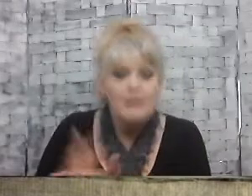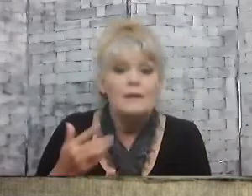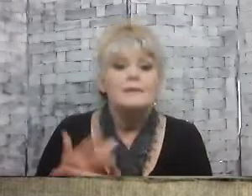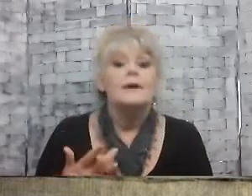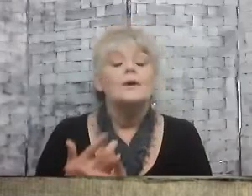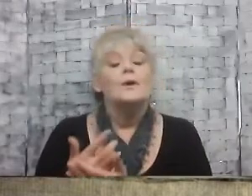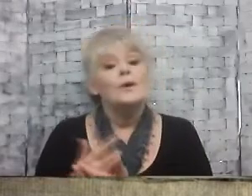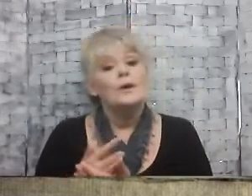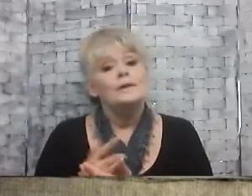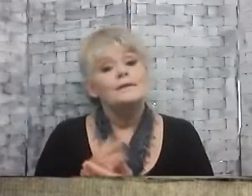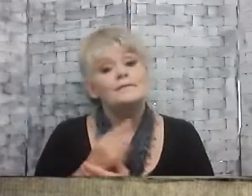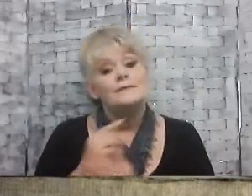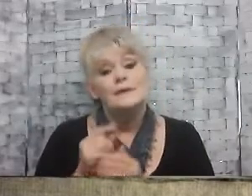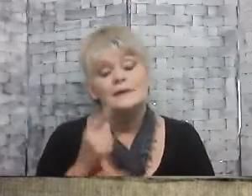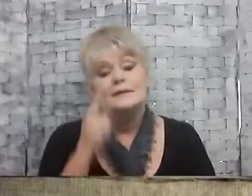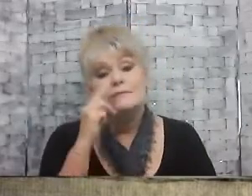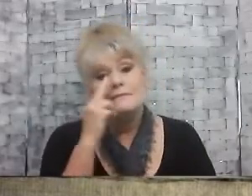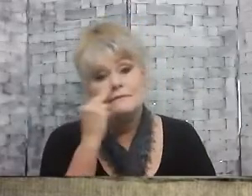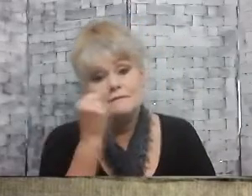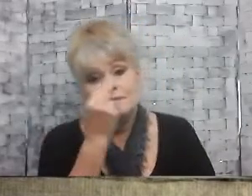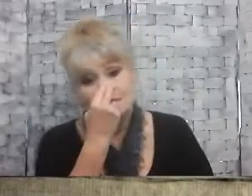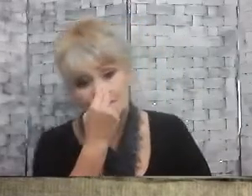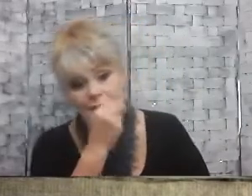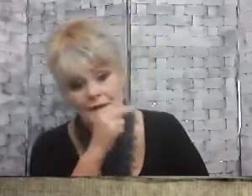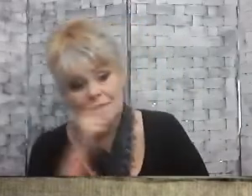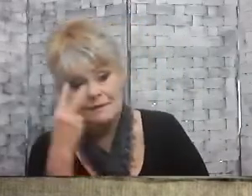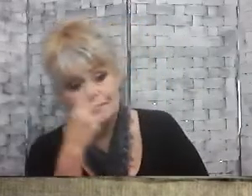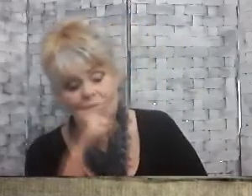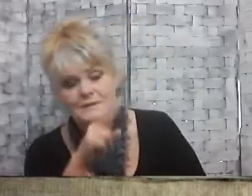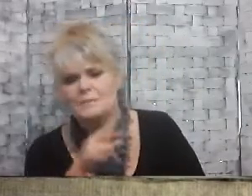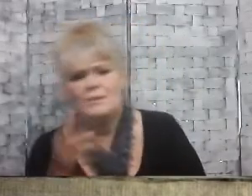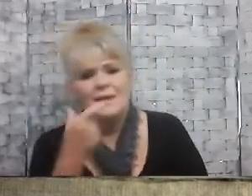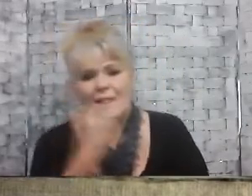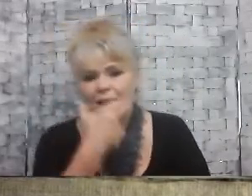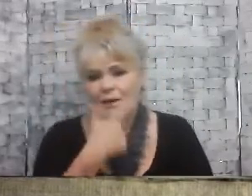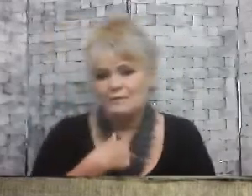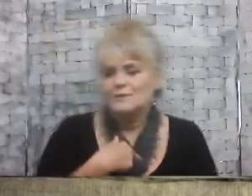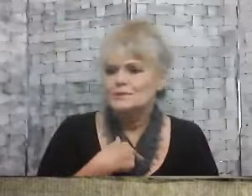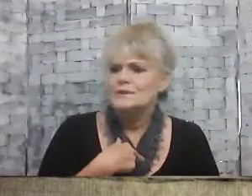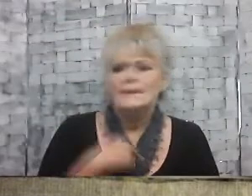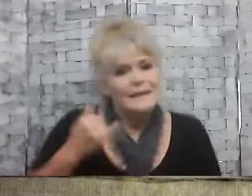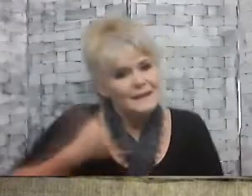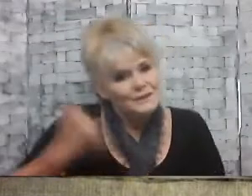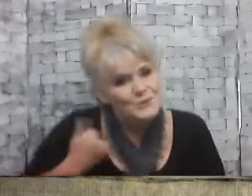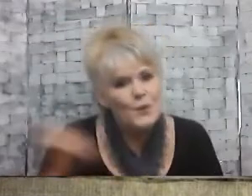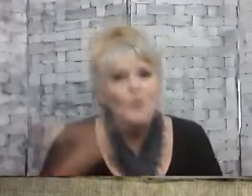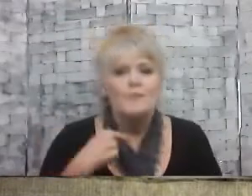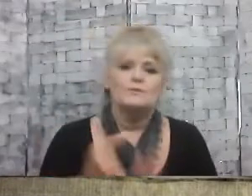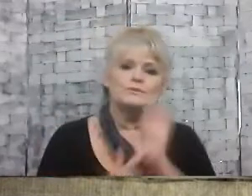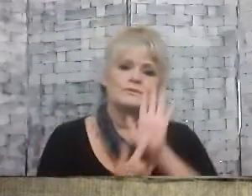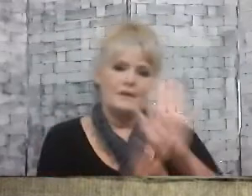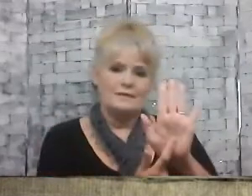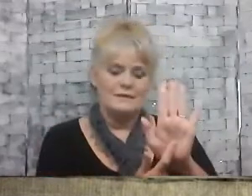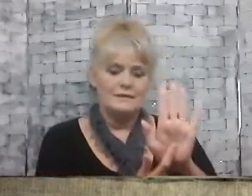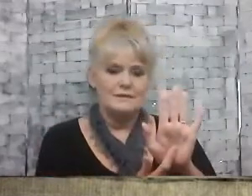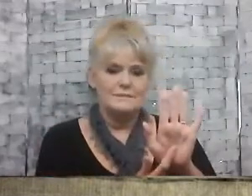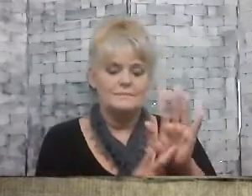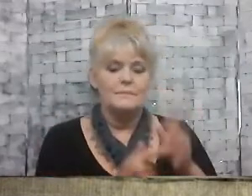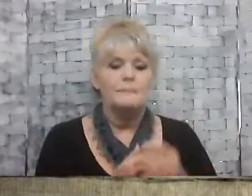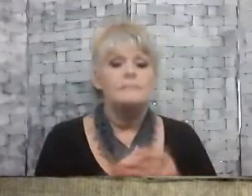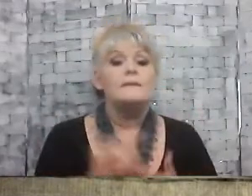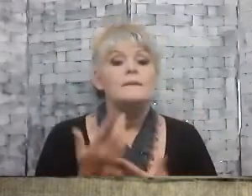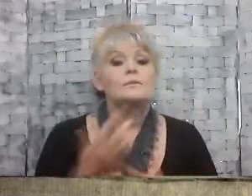saam met ons, want ons ontdek weer die kuns van discipelskap, om die story van Jesus te leer ken, deur dit oor